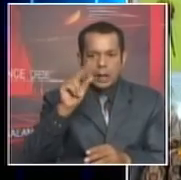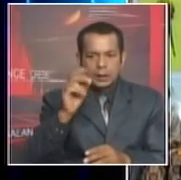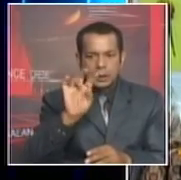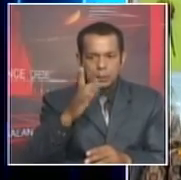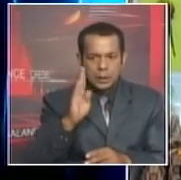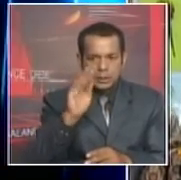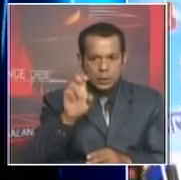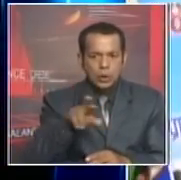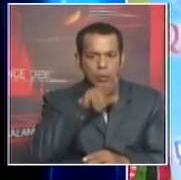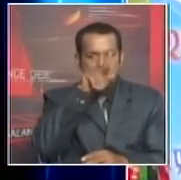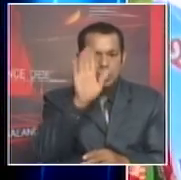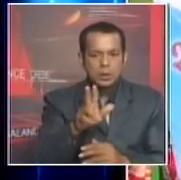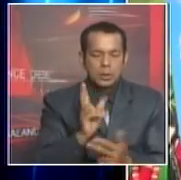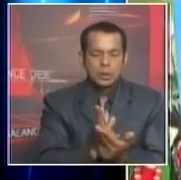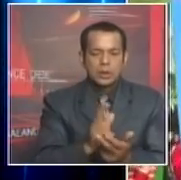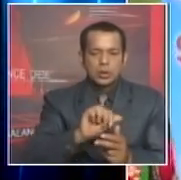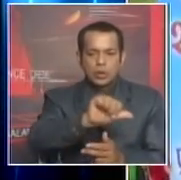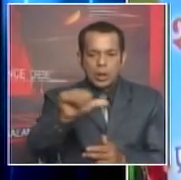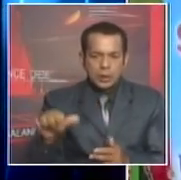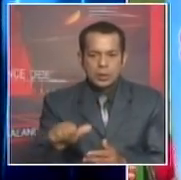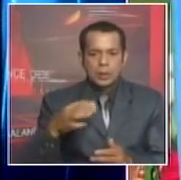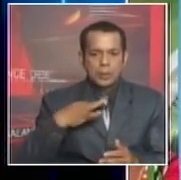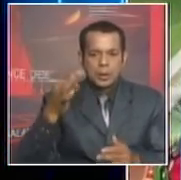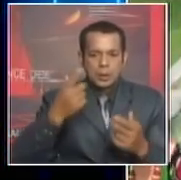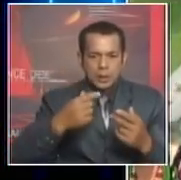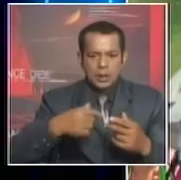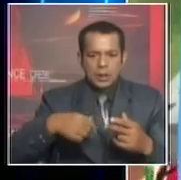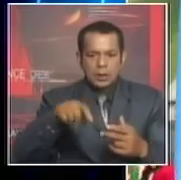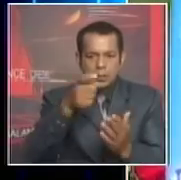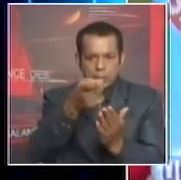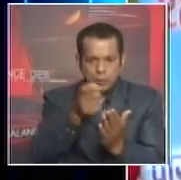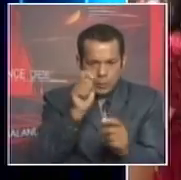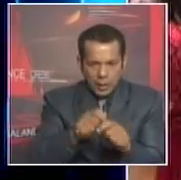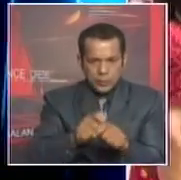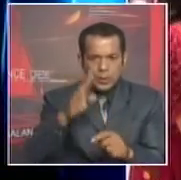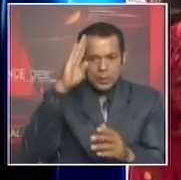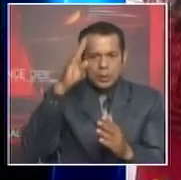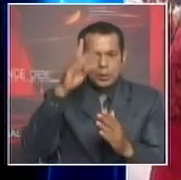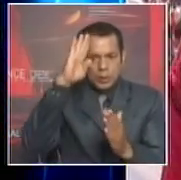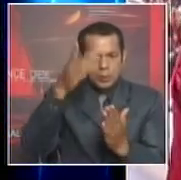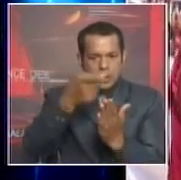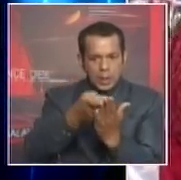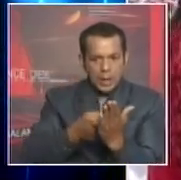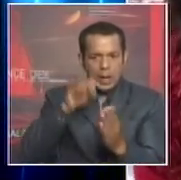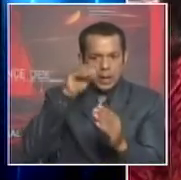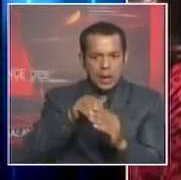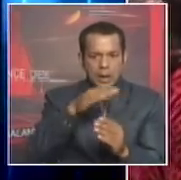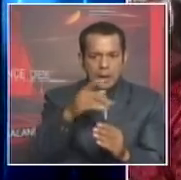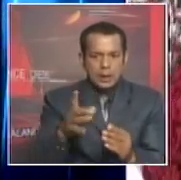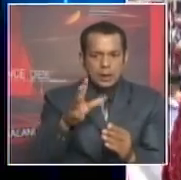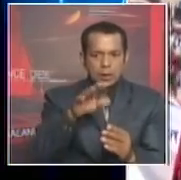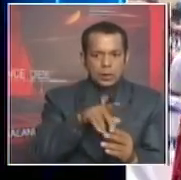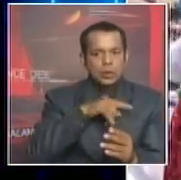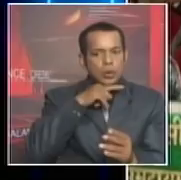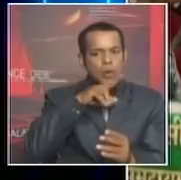अगुवाहरूको भनाइ छ। जनताका लागि जनप्रतिनिधिले नै निर्माण गरेको संविधानमा नै आदिवासी समुदायको मागलाई